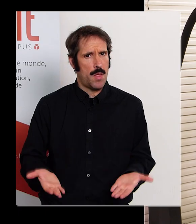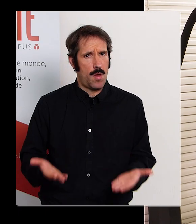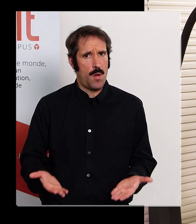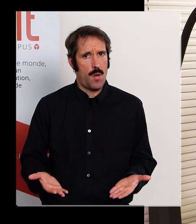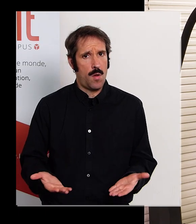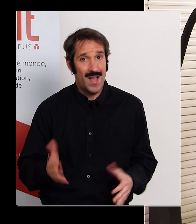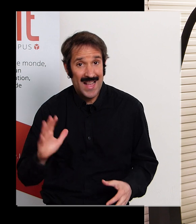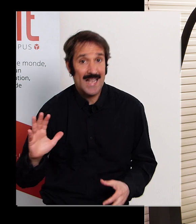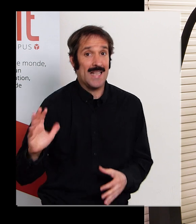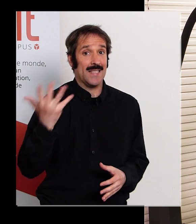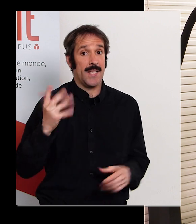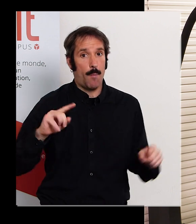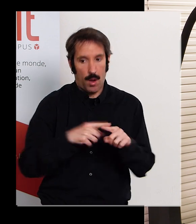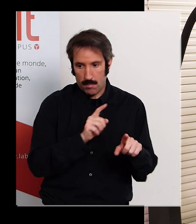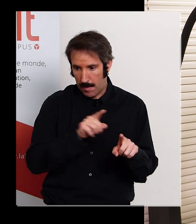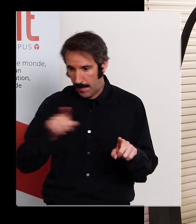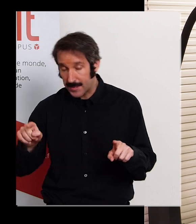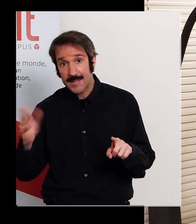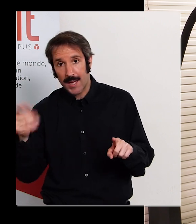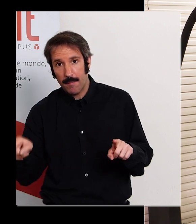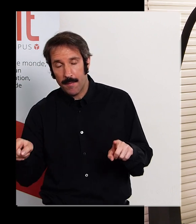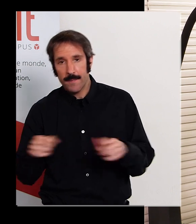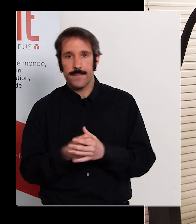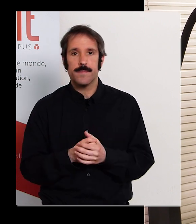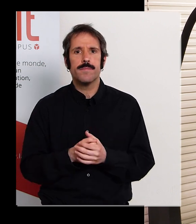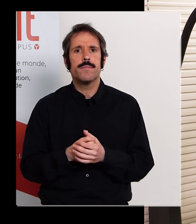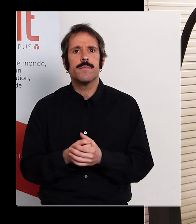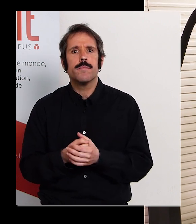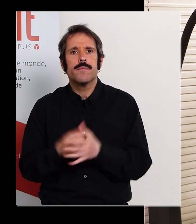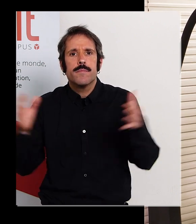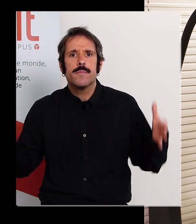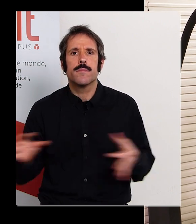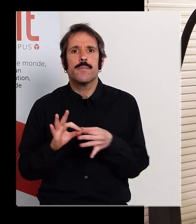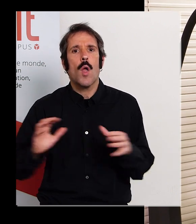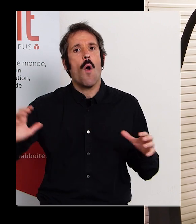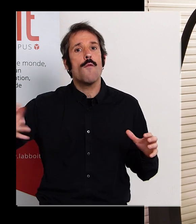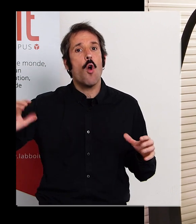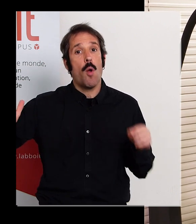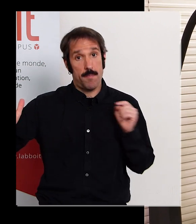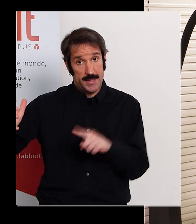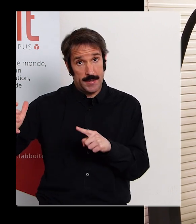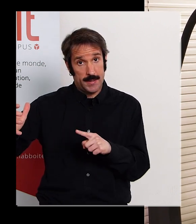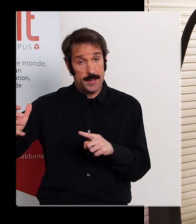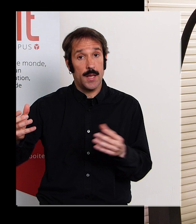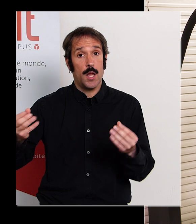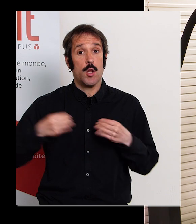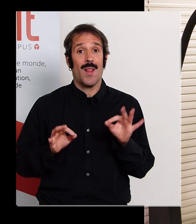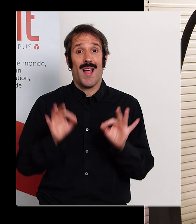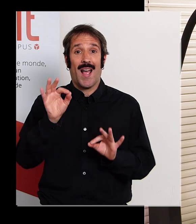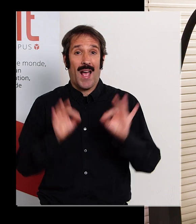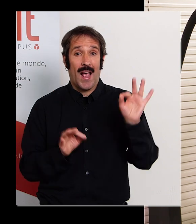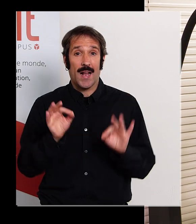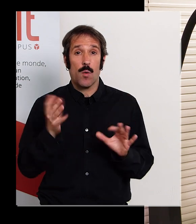À présent, nous sommes à la 5e case du programme numéro 1, qui correspond à ce volant-ci. Ce volant permet de